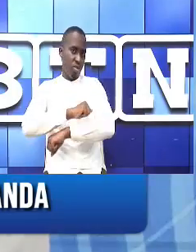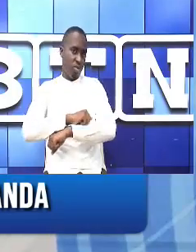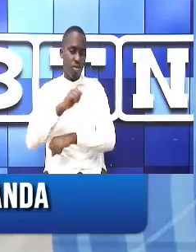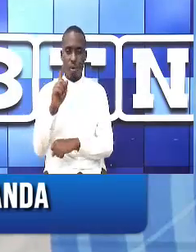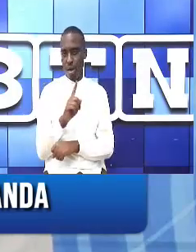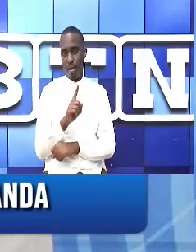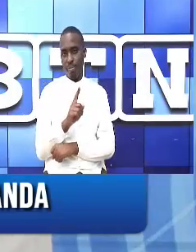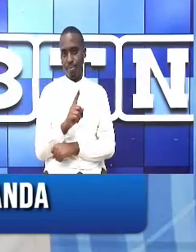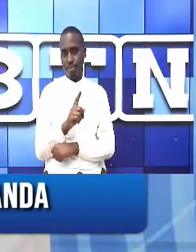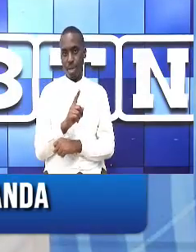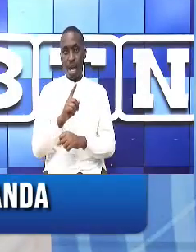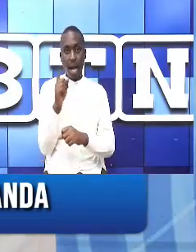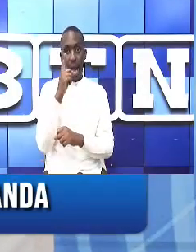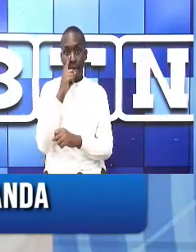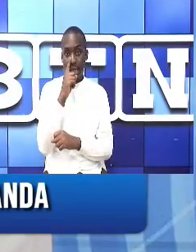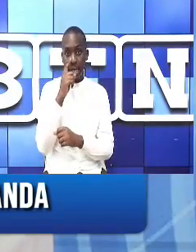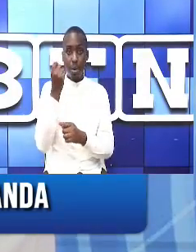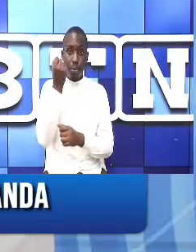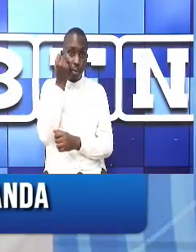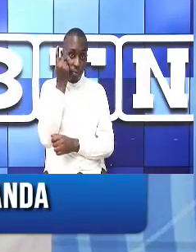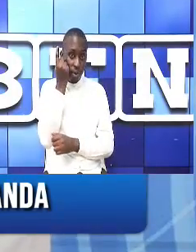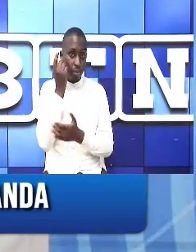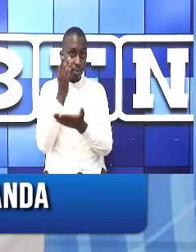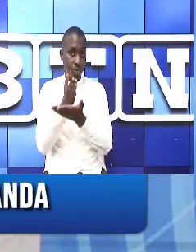ntacikanwe n'amashuri kandi bumve ko